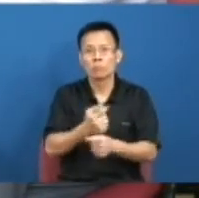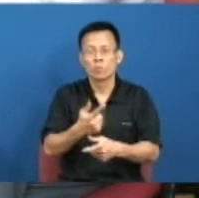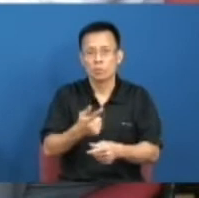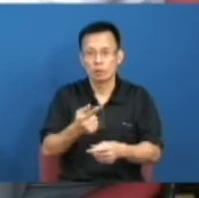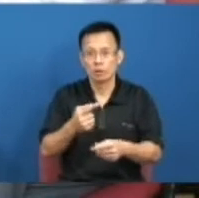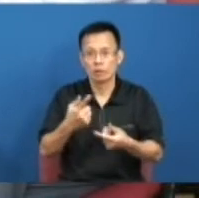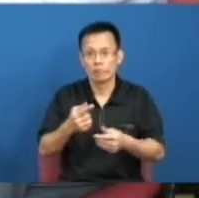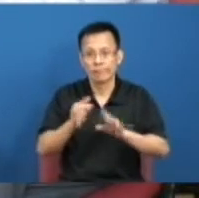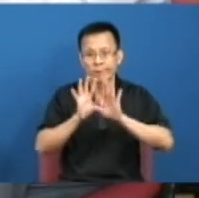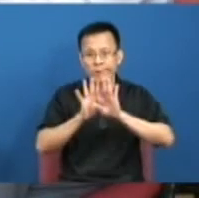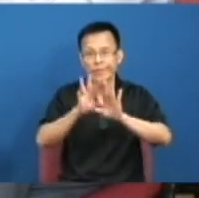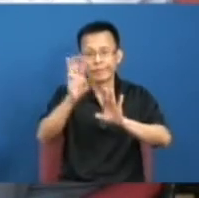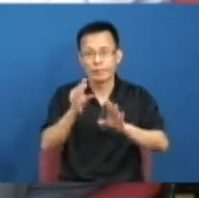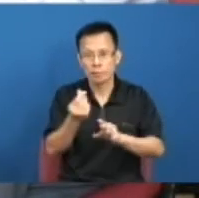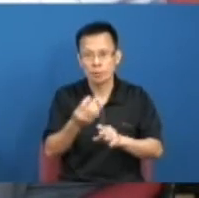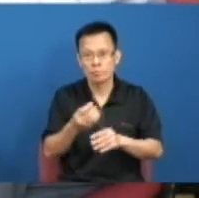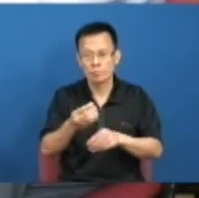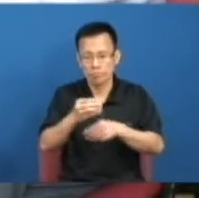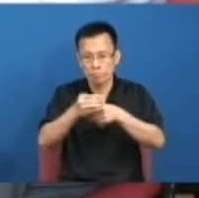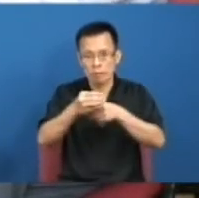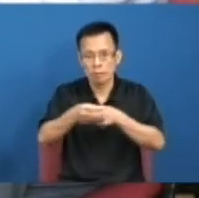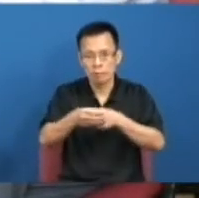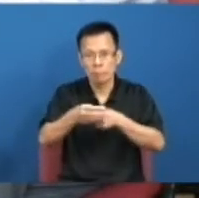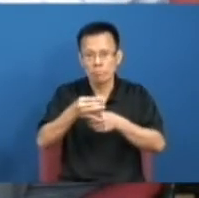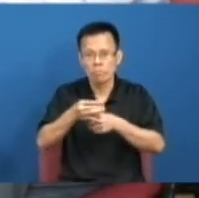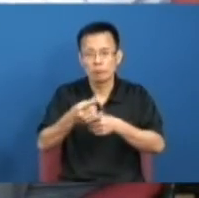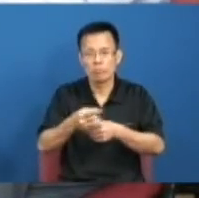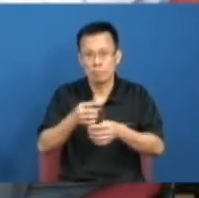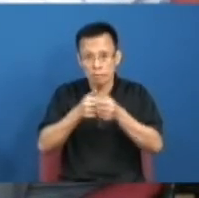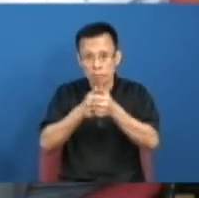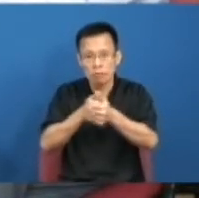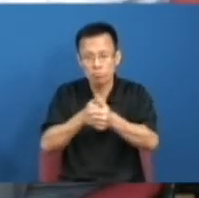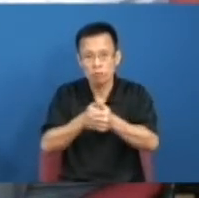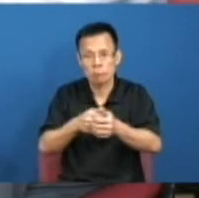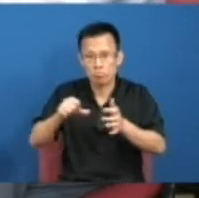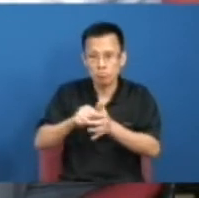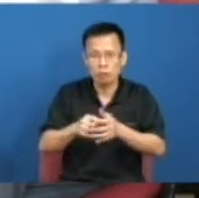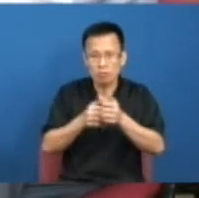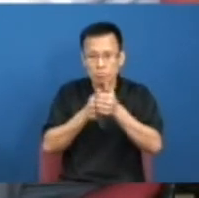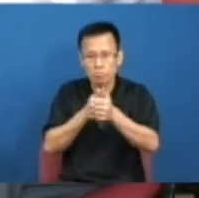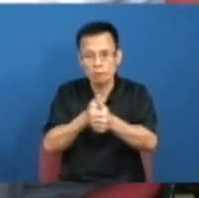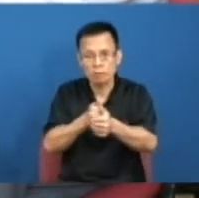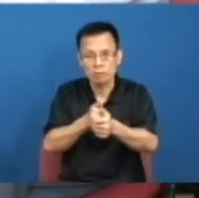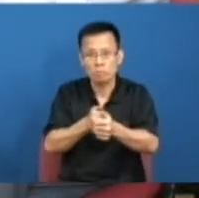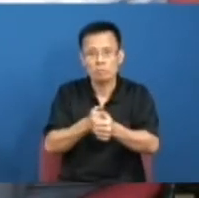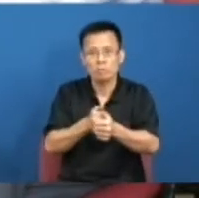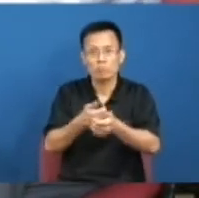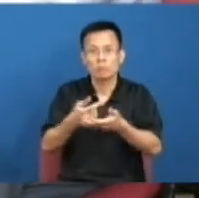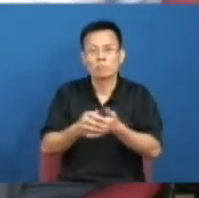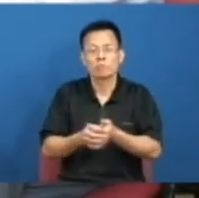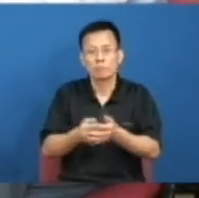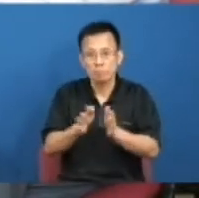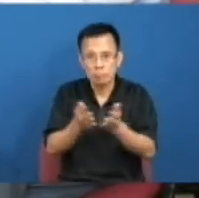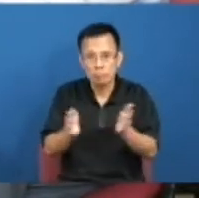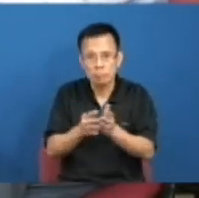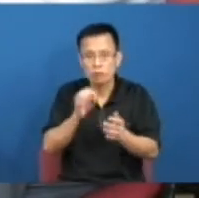嗰個物料個厚度，真係要做翻依足嗰盡量依足嗰、那個catalog 嗰個說明書